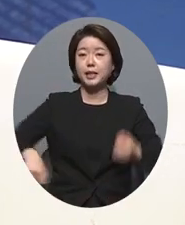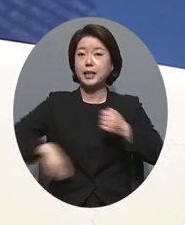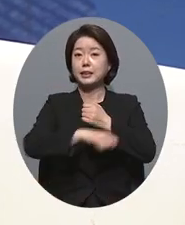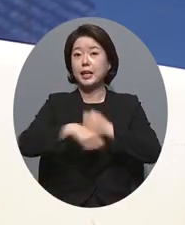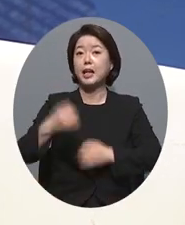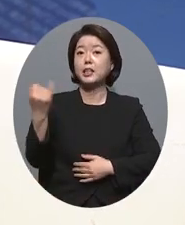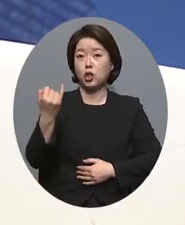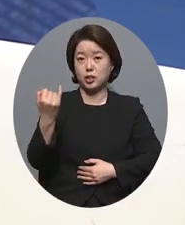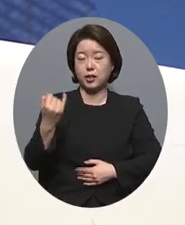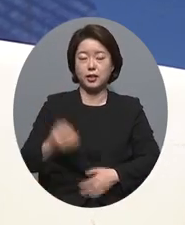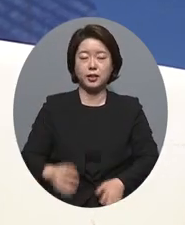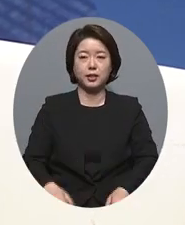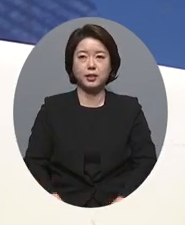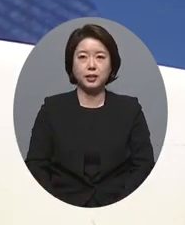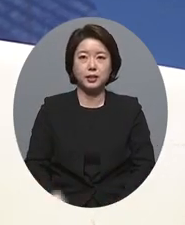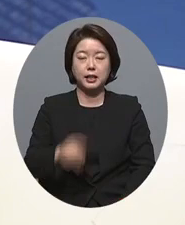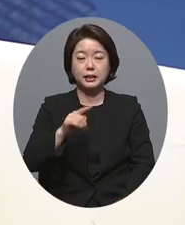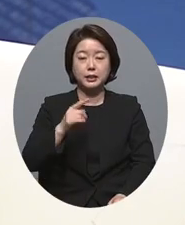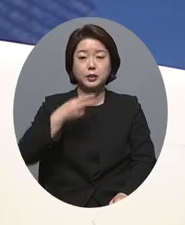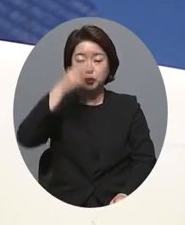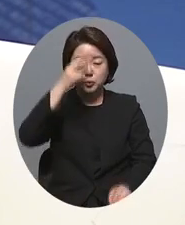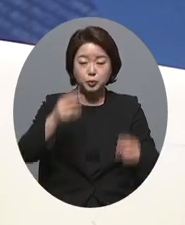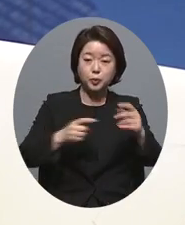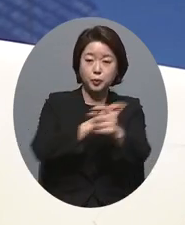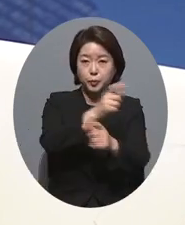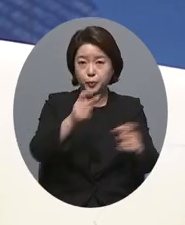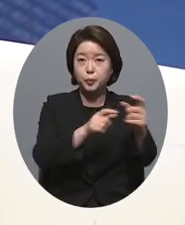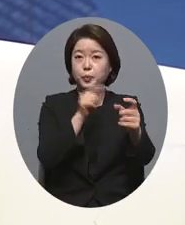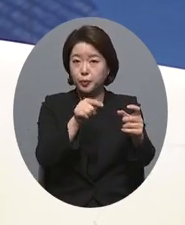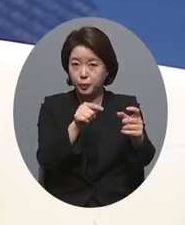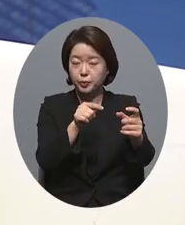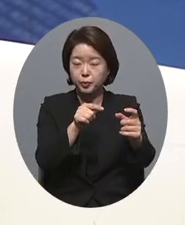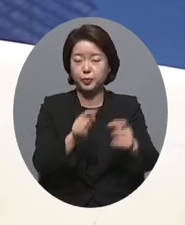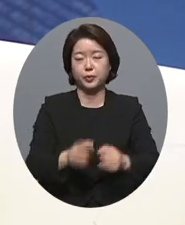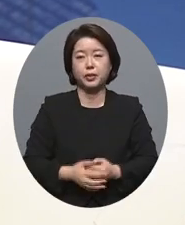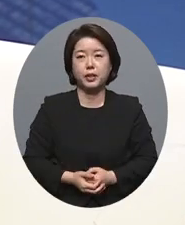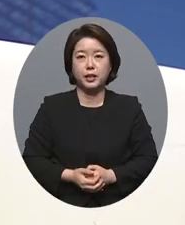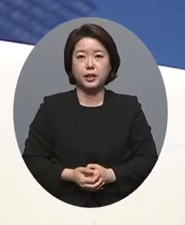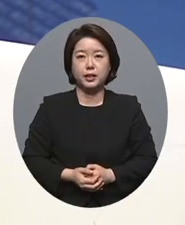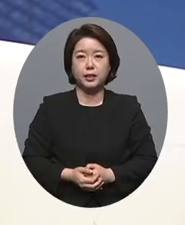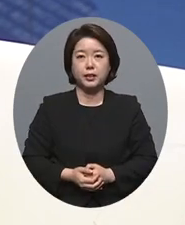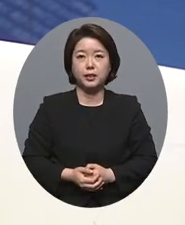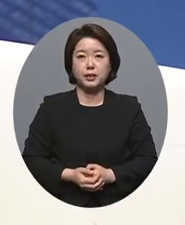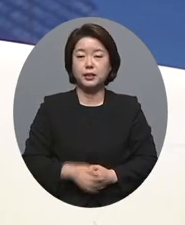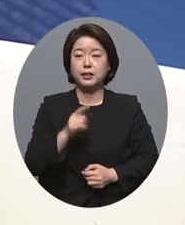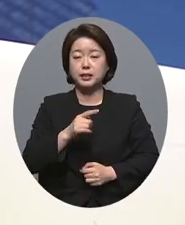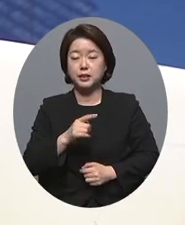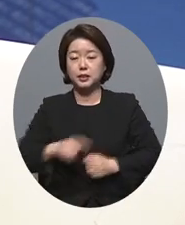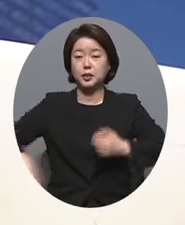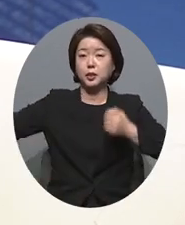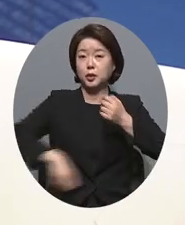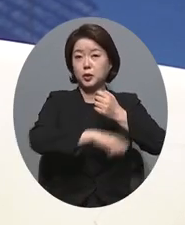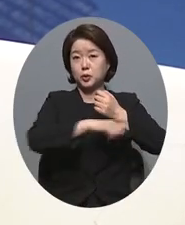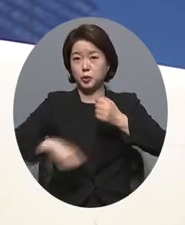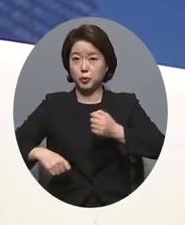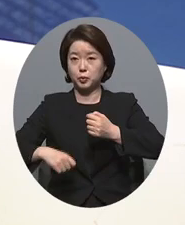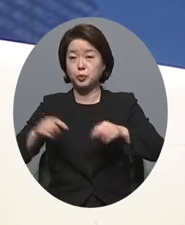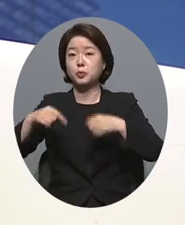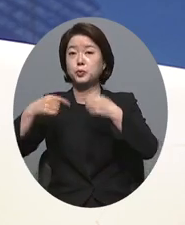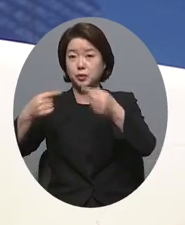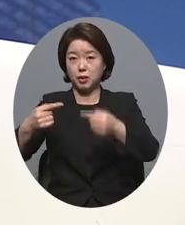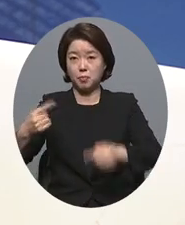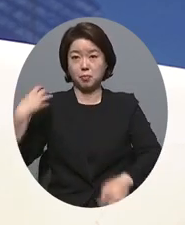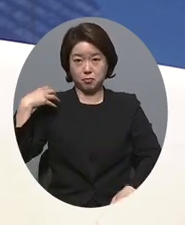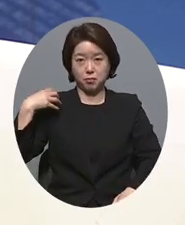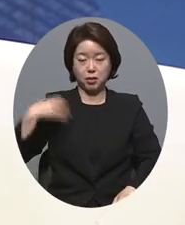첼리스트가 그 회식 자리라고 저희가 얘기를 하겠습니다. 그 술자리에 술자리에서 연주를 했고 연주를 하면서